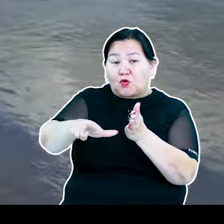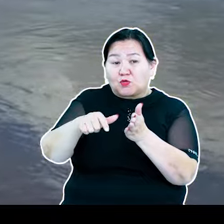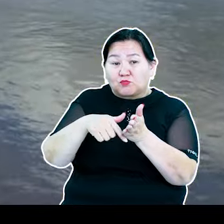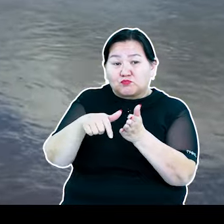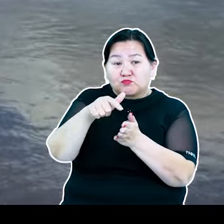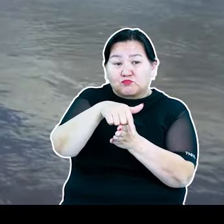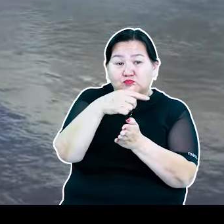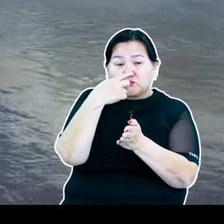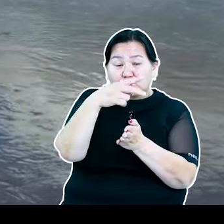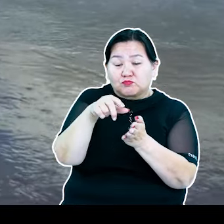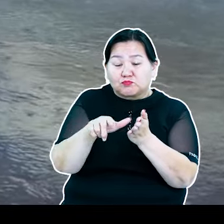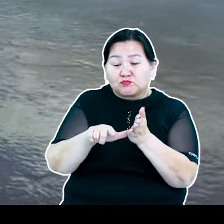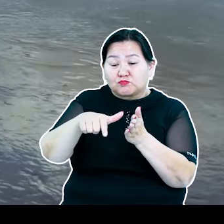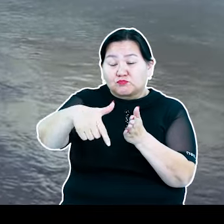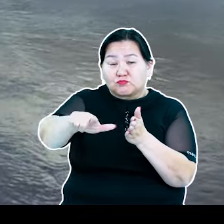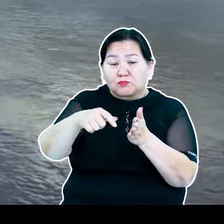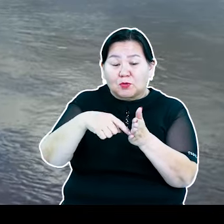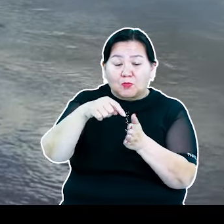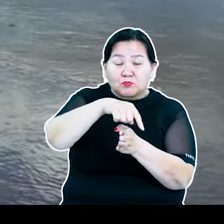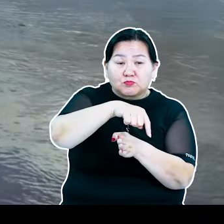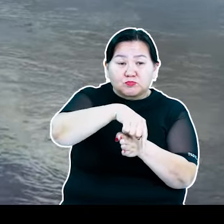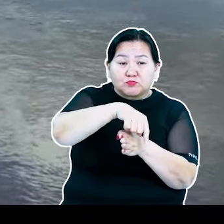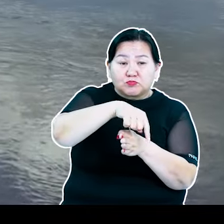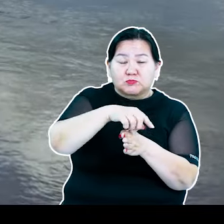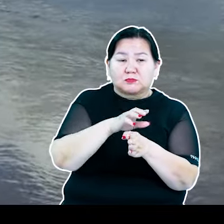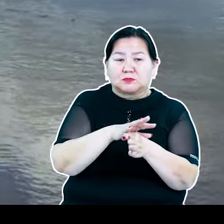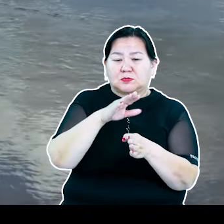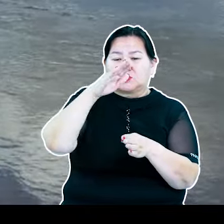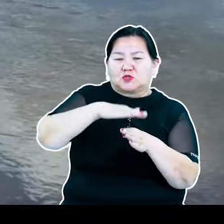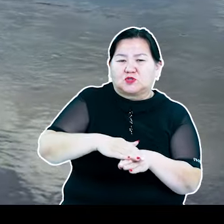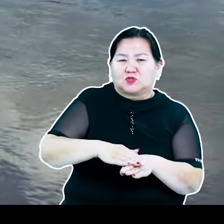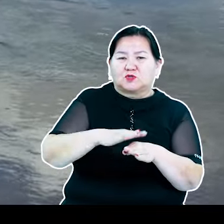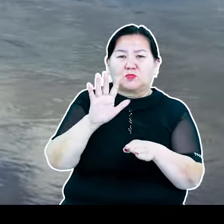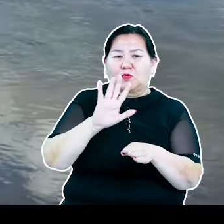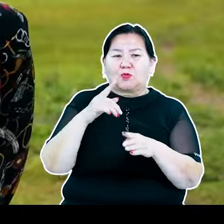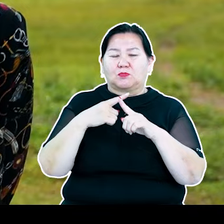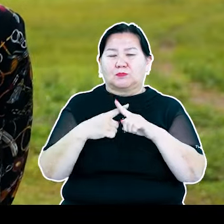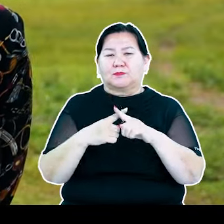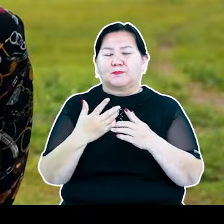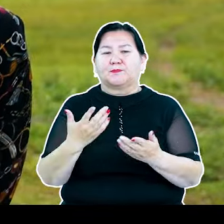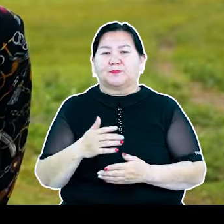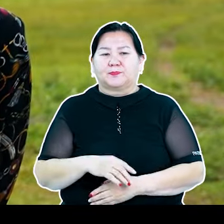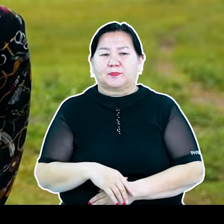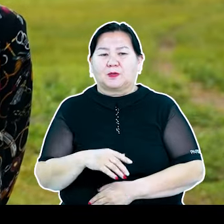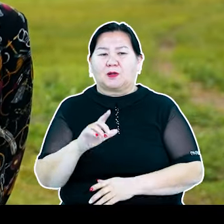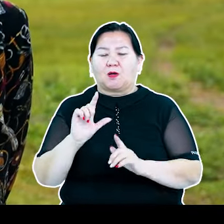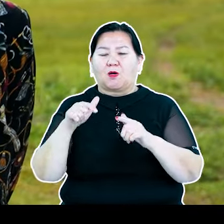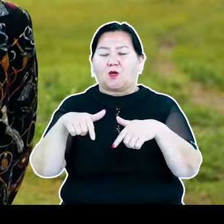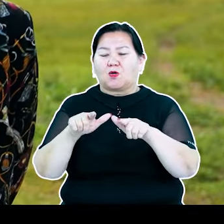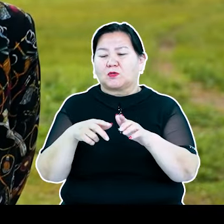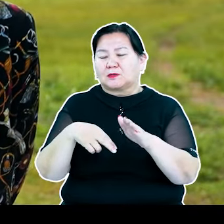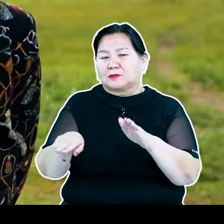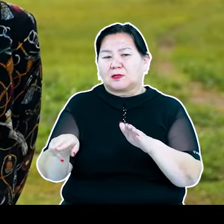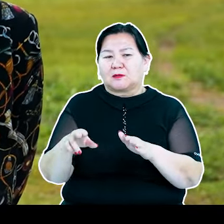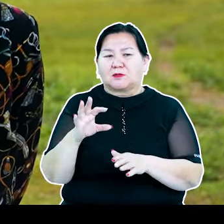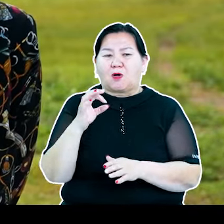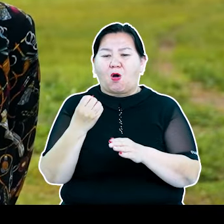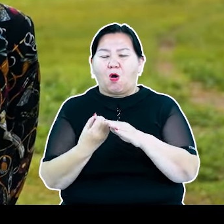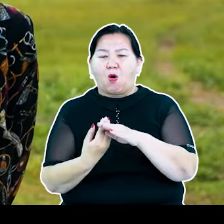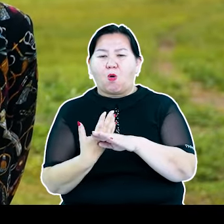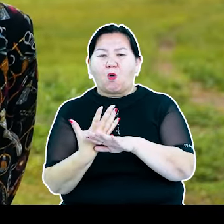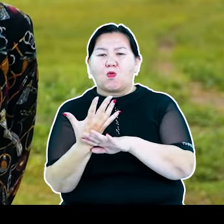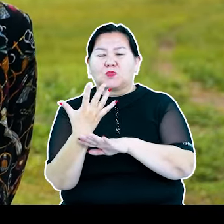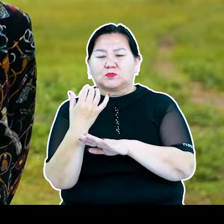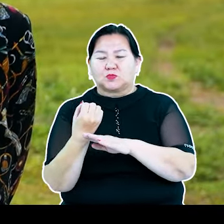харагдж байгаа дэнч хүртлэх хэсгийг л хэлээд байгаа юм шүү дээ. Ер нь бол голын дагуух өв